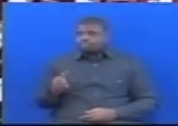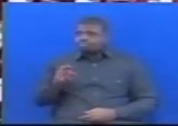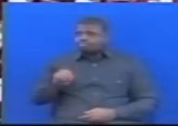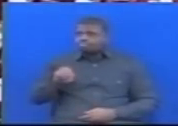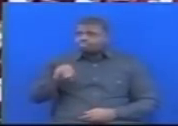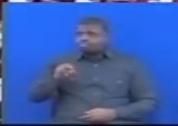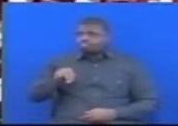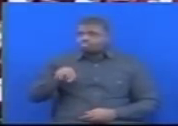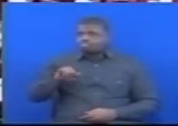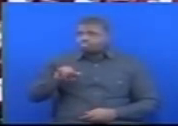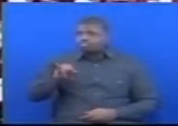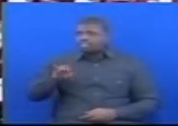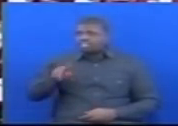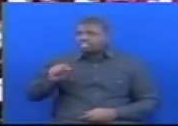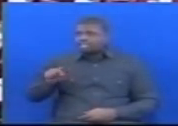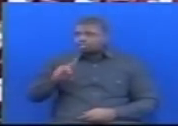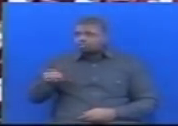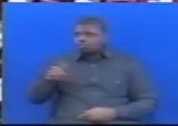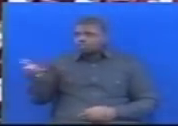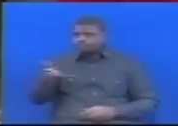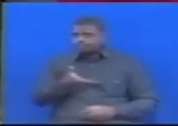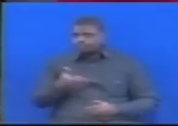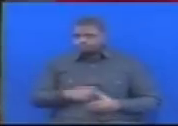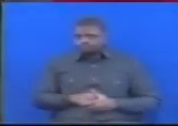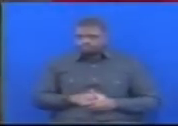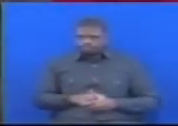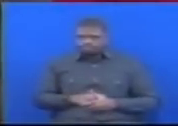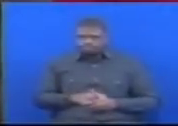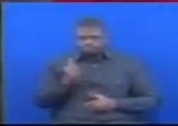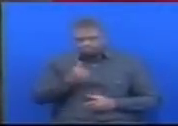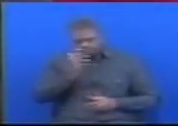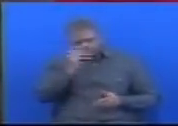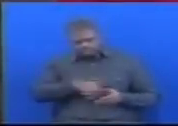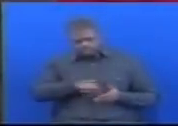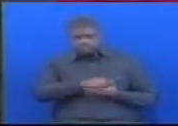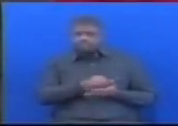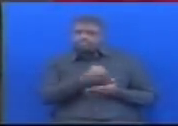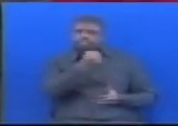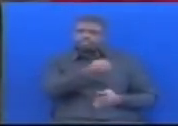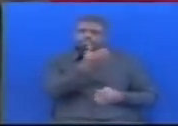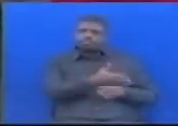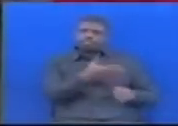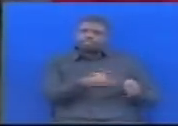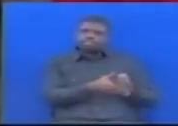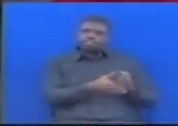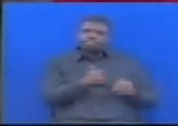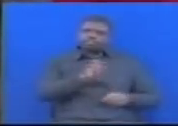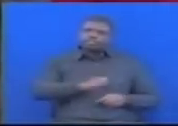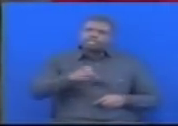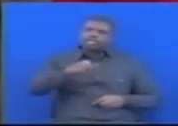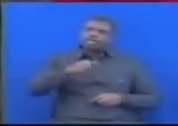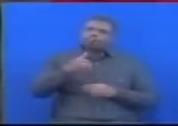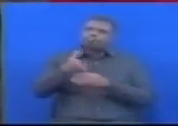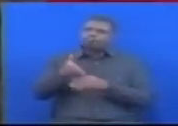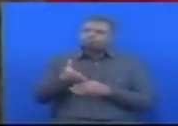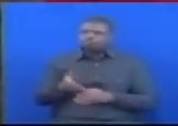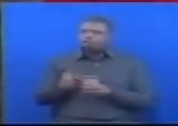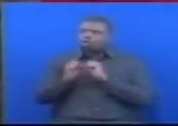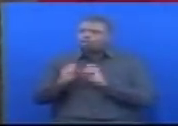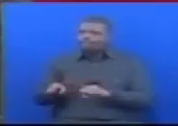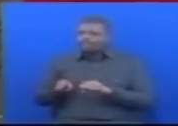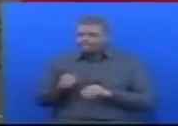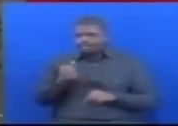wa wilaya mpya serikali inatafuta pesa ili iongeze bajeti kwa ajili ya ujenzi. Sasa wilaya yetu ya Ubungo ni wilaya mpya,